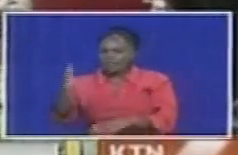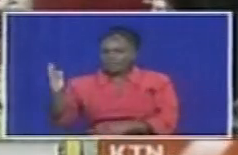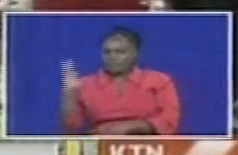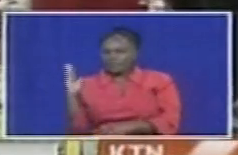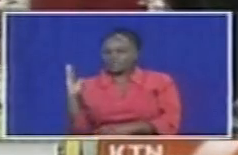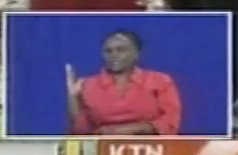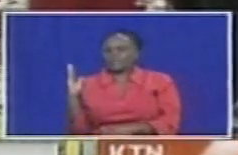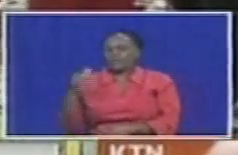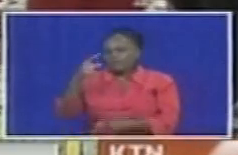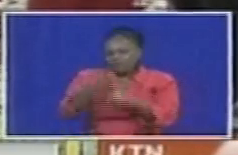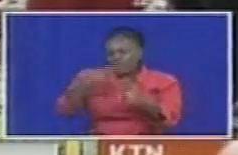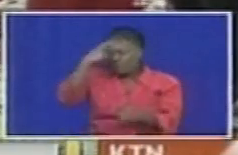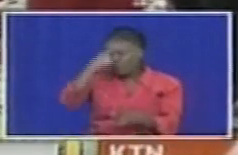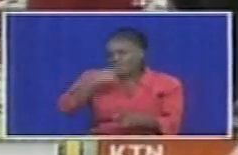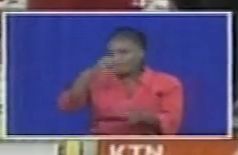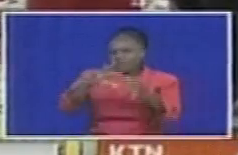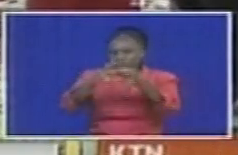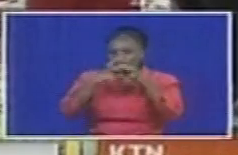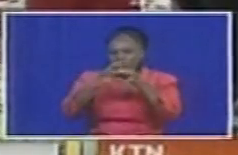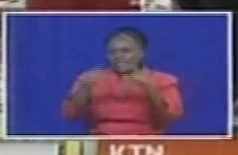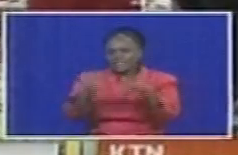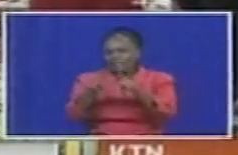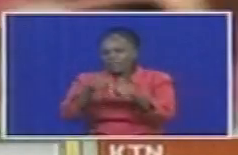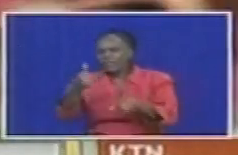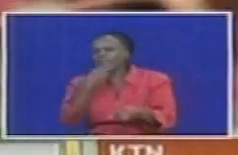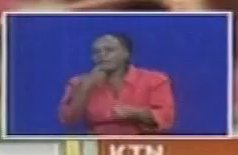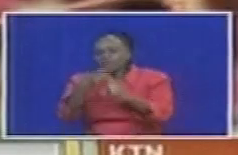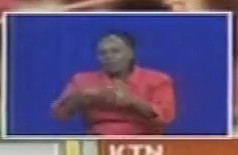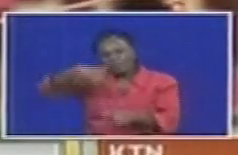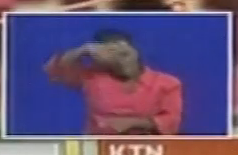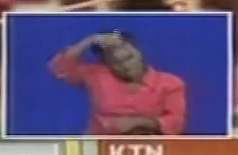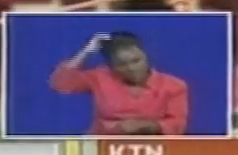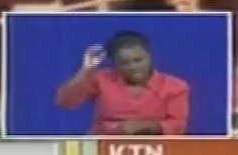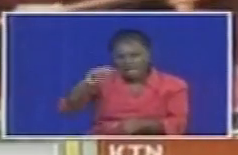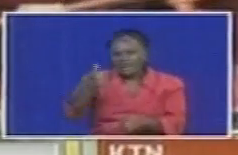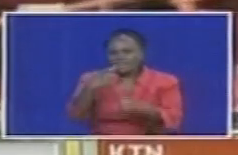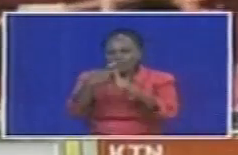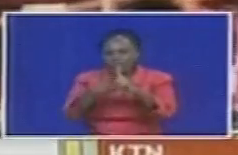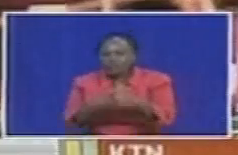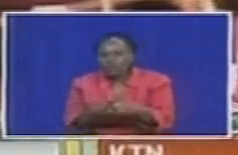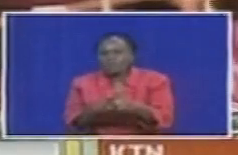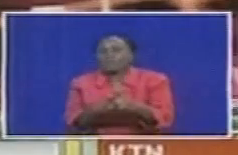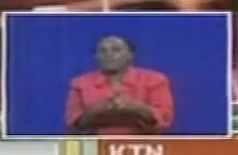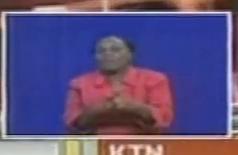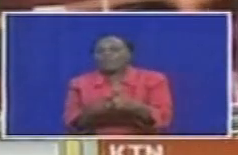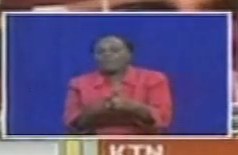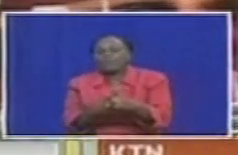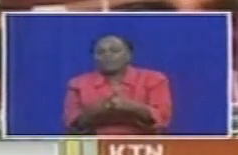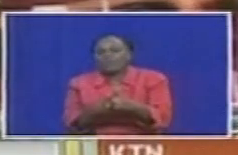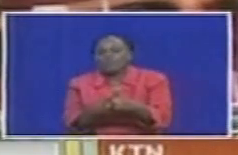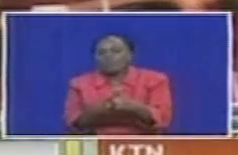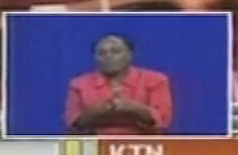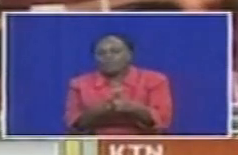Thika United, Crispinas Sonyango kutoka KCB, Hilary Otieno na Samuel Muriungi, pamoja na Joel Gashoka na Brian